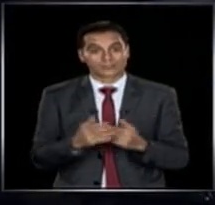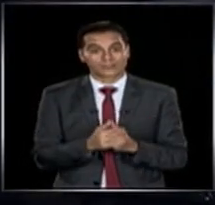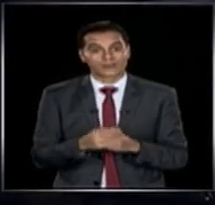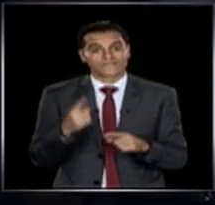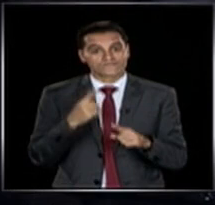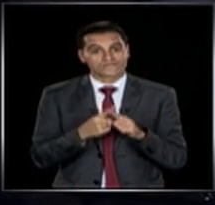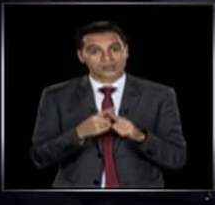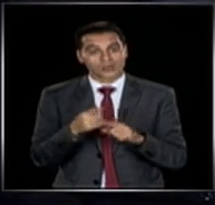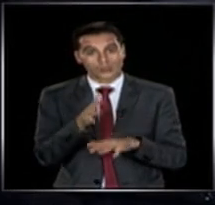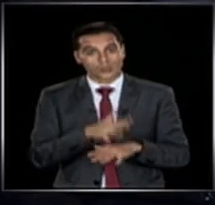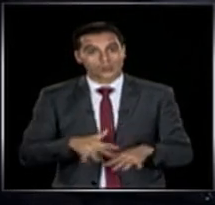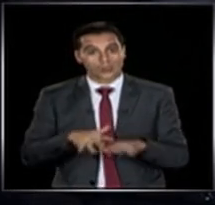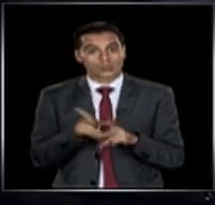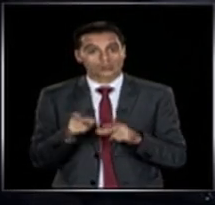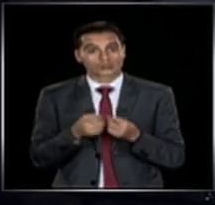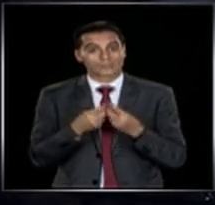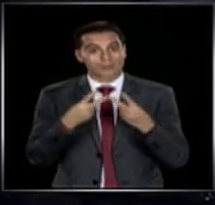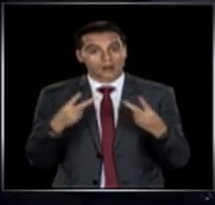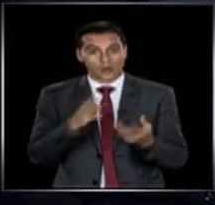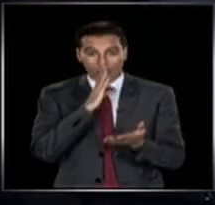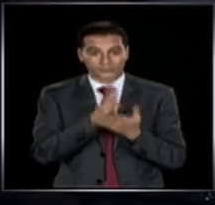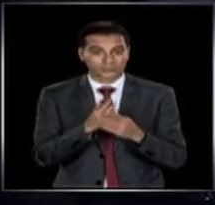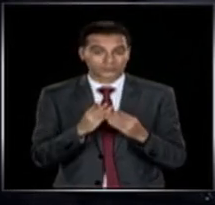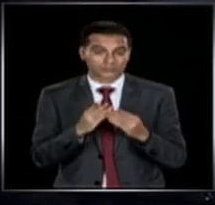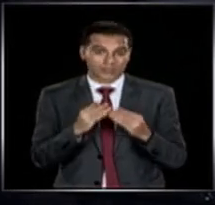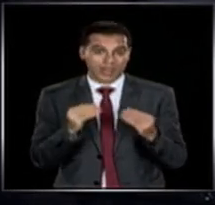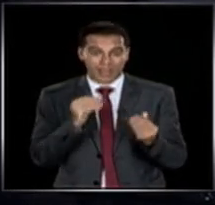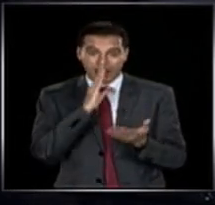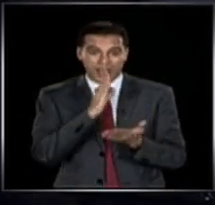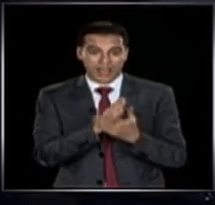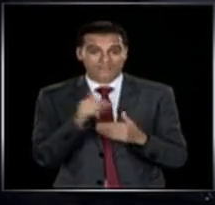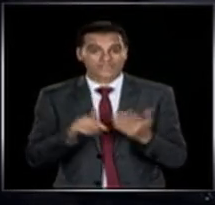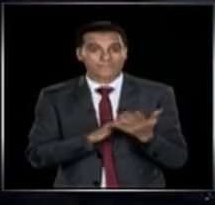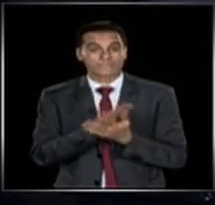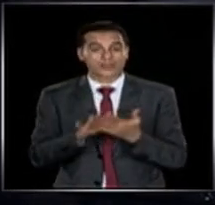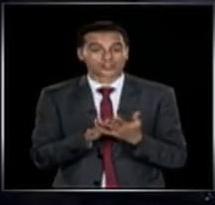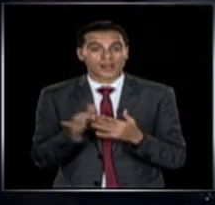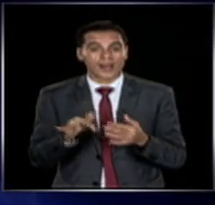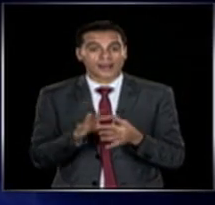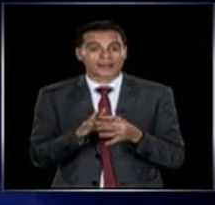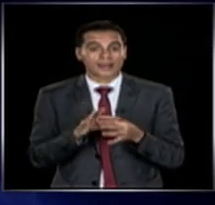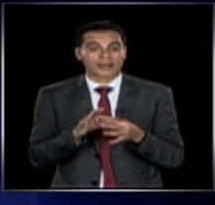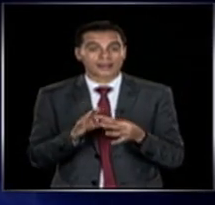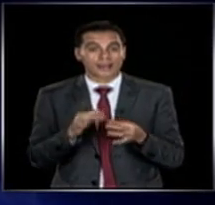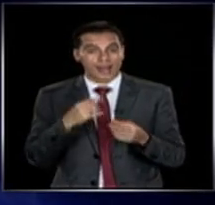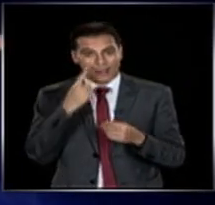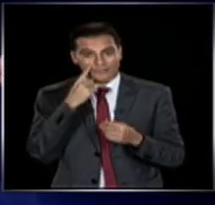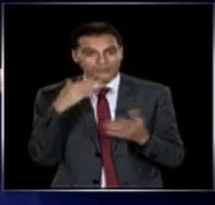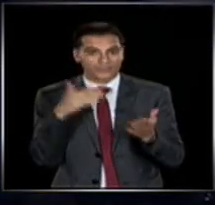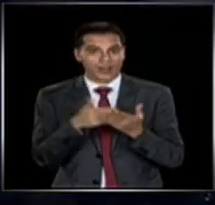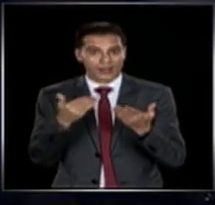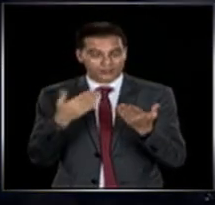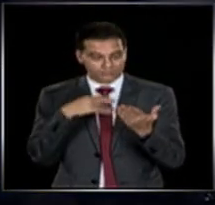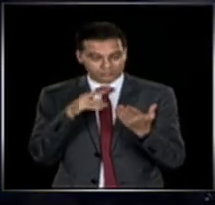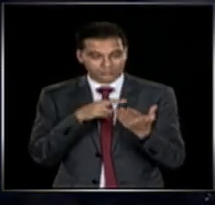بدليل إن الموسم خلص، وبصراحة لما بيبقى في مشاكل المشاكل بترجع لي، فأنا